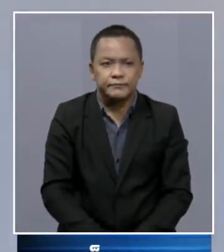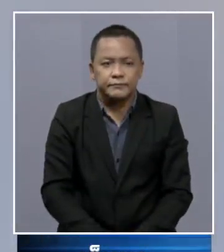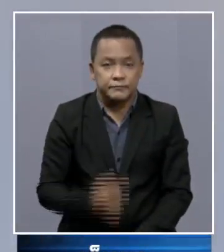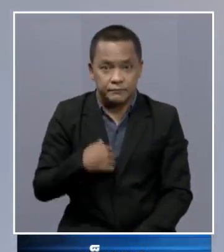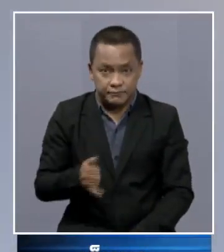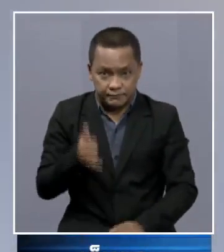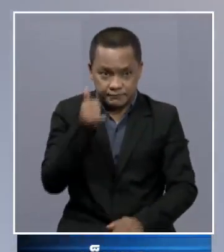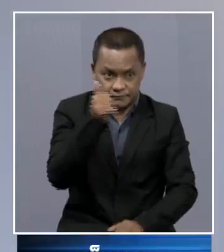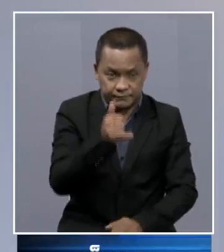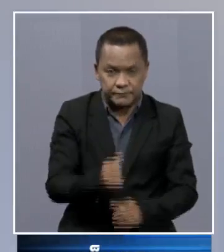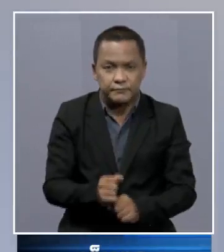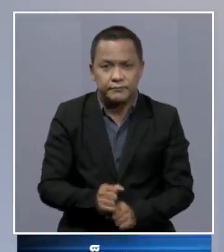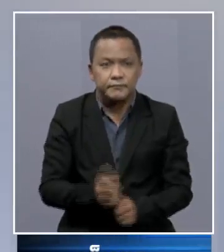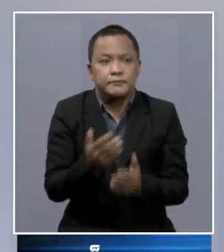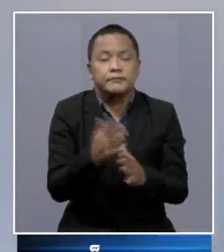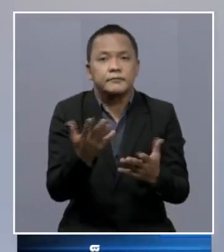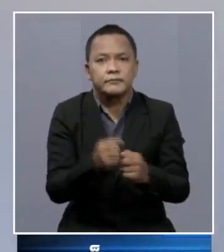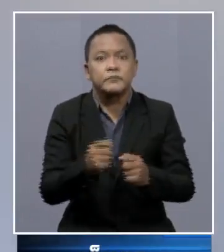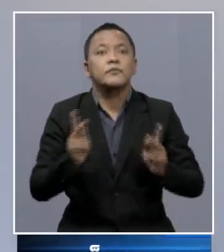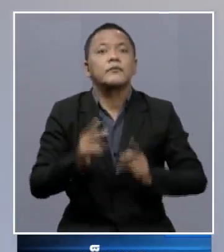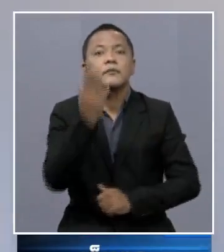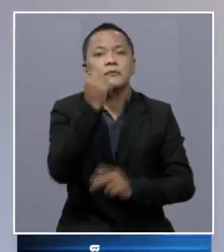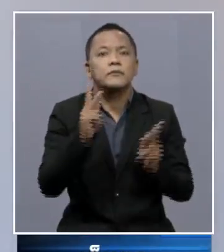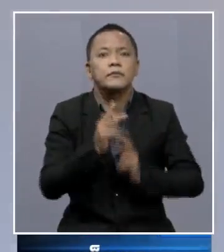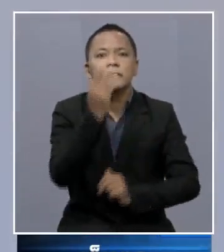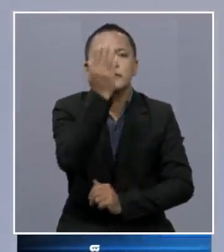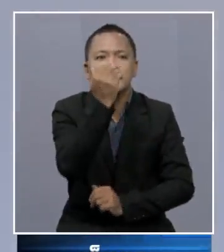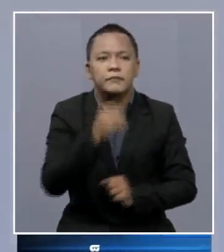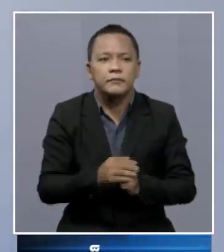ได้หนีอมาก